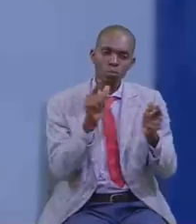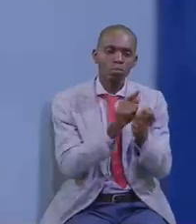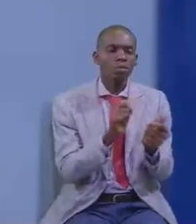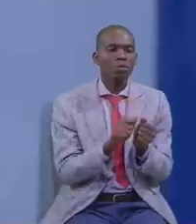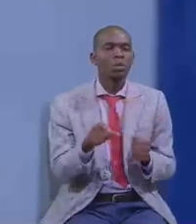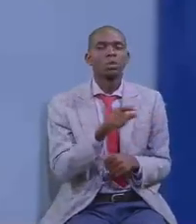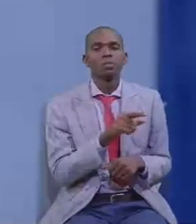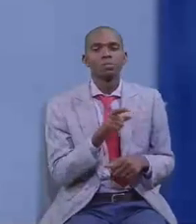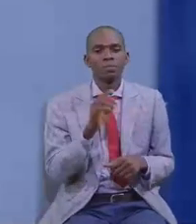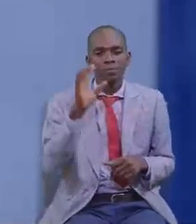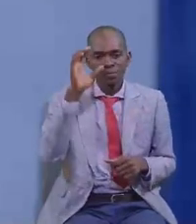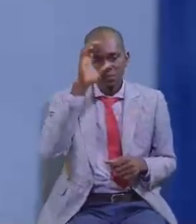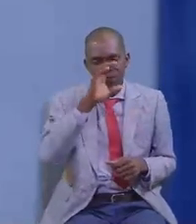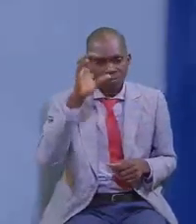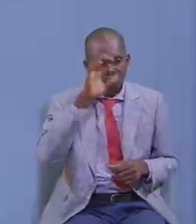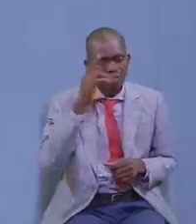Cherche-les.